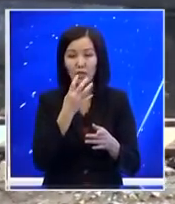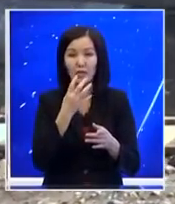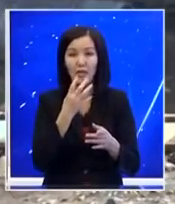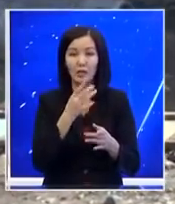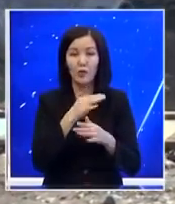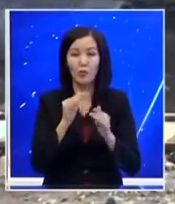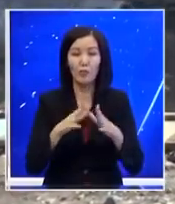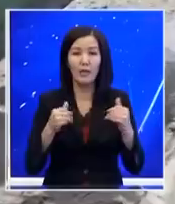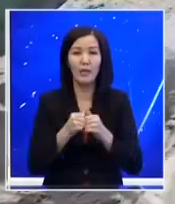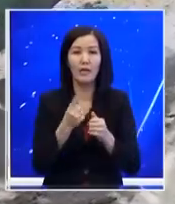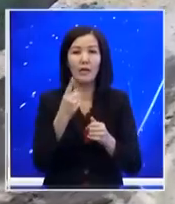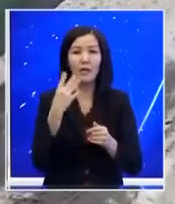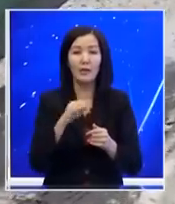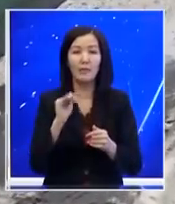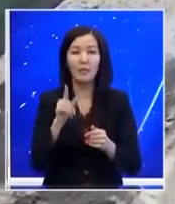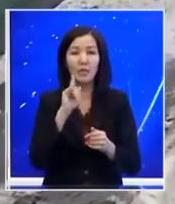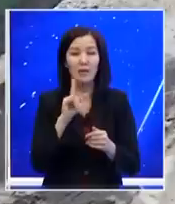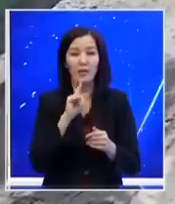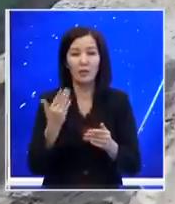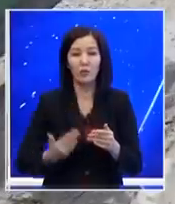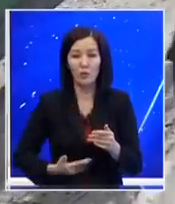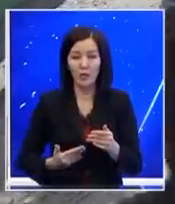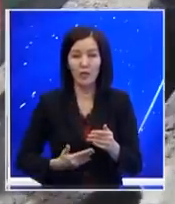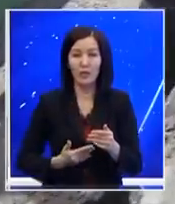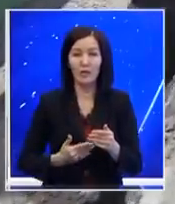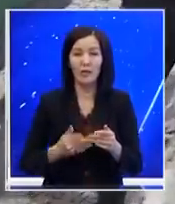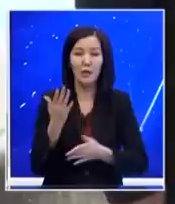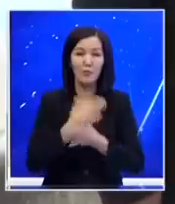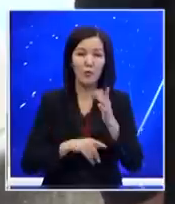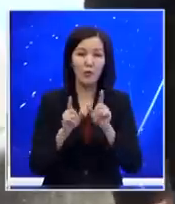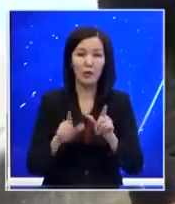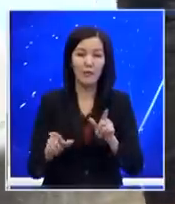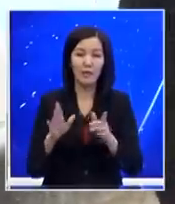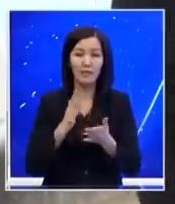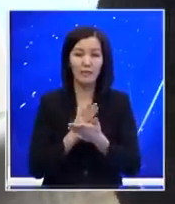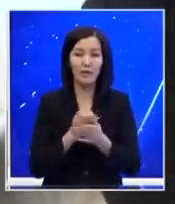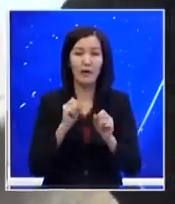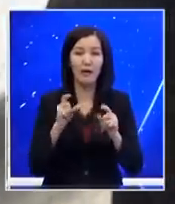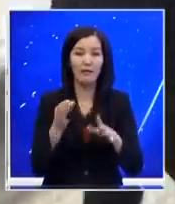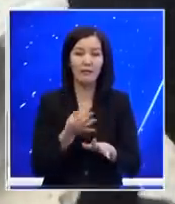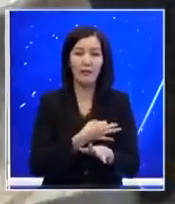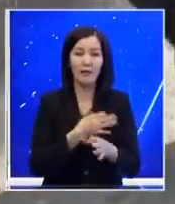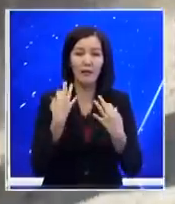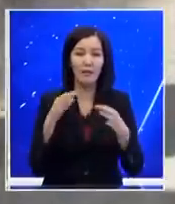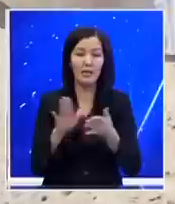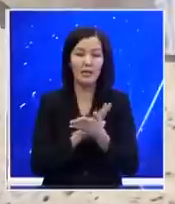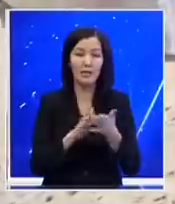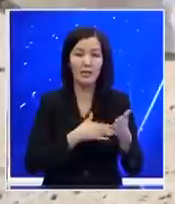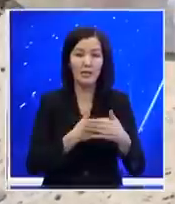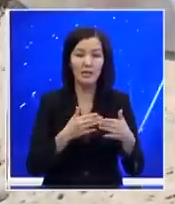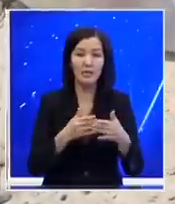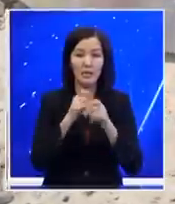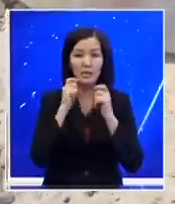отбасы пәтер ақы үшін айына 40 мың теңге төлейді екен. Оның үстіне мүгедек баласы және бар. Алтын алқа иегері еріктілер тарапынан жасалған